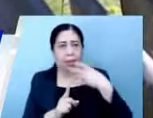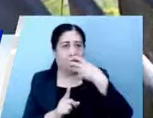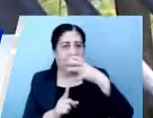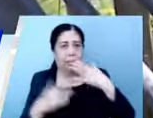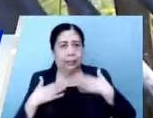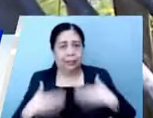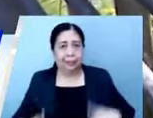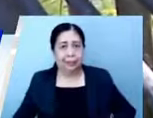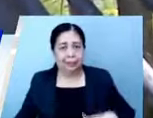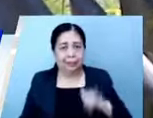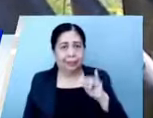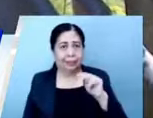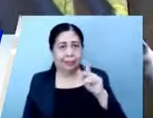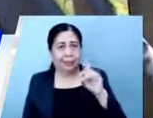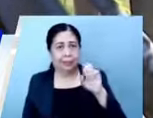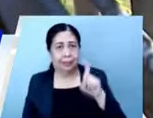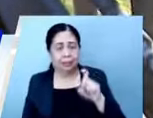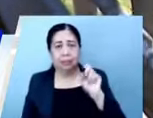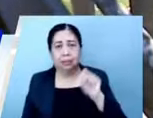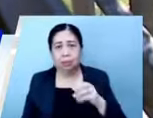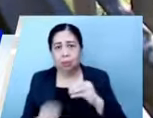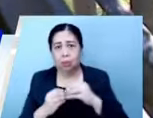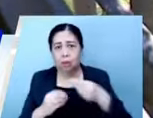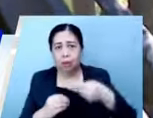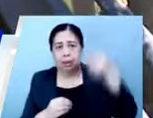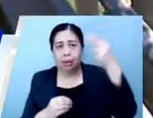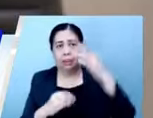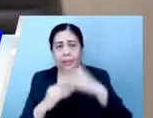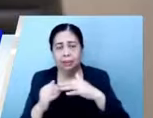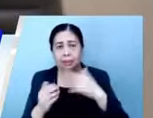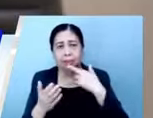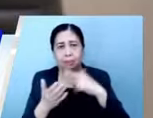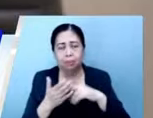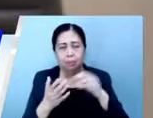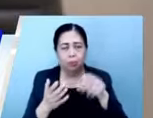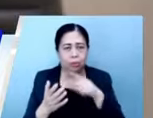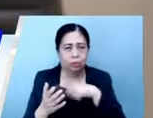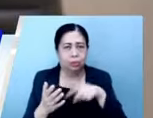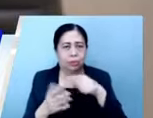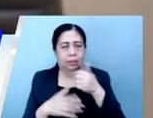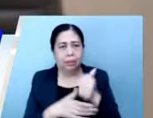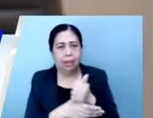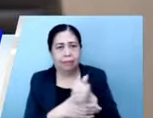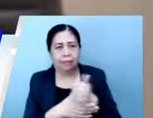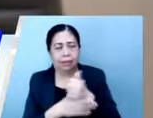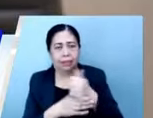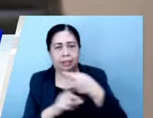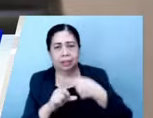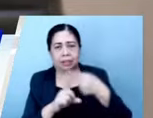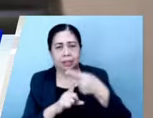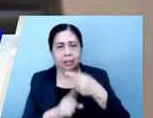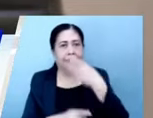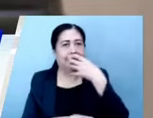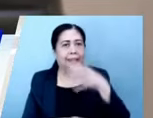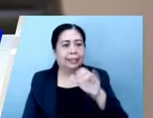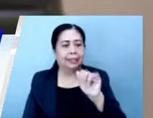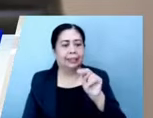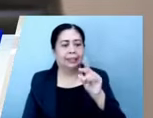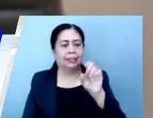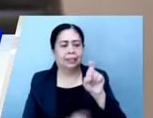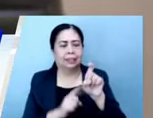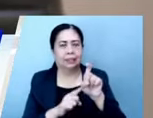init na maaaring mas mataas kaysa sa recorded temperature. Yung heat index yan po ay depende dun